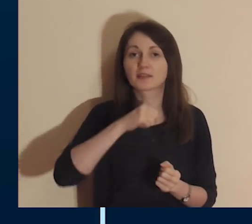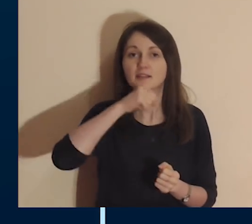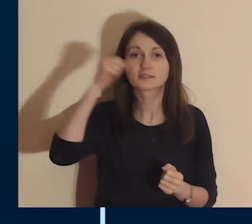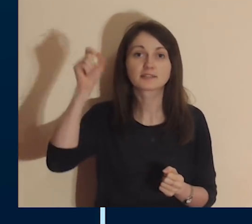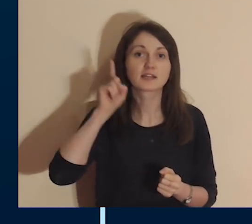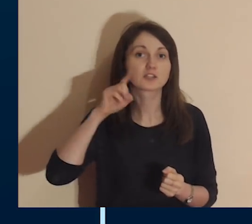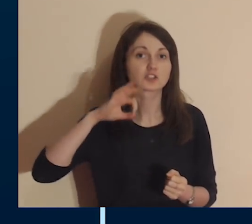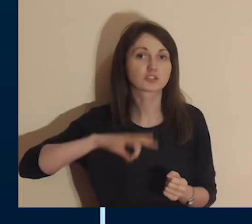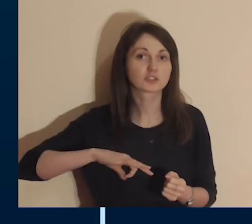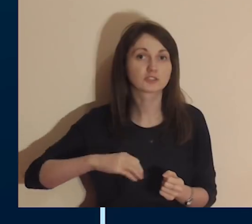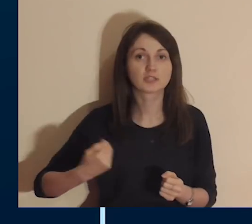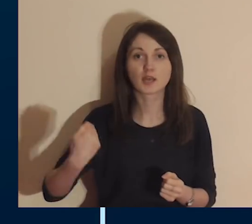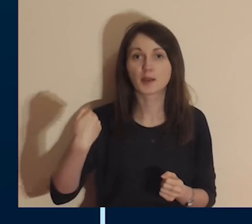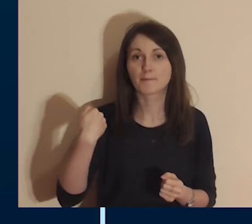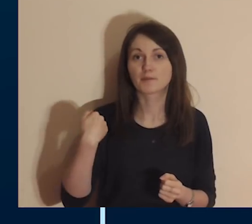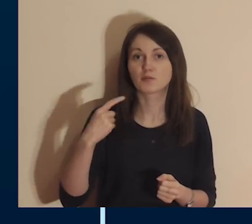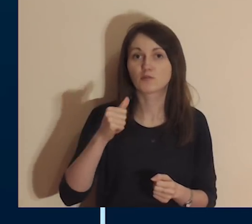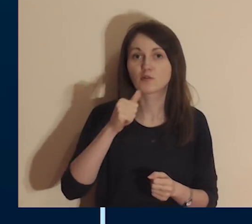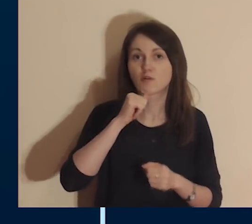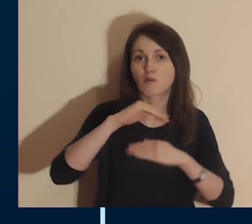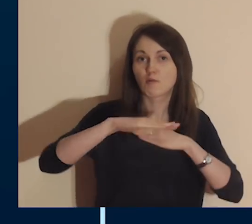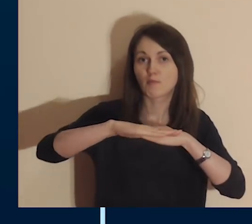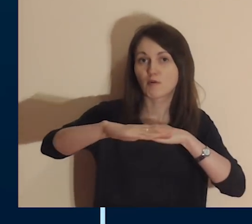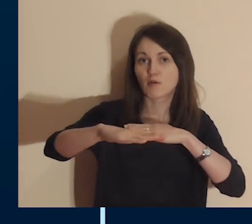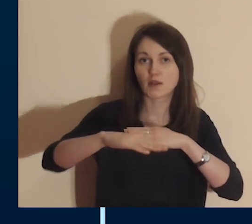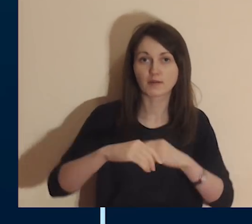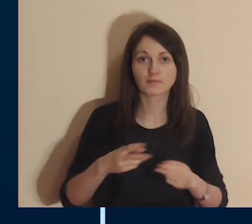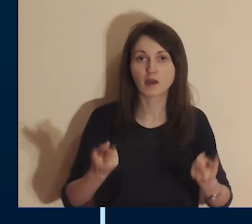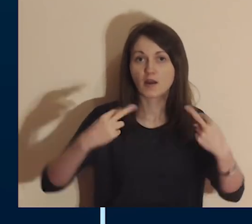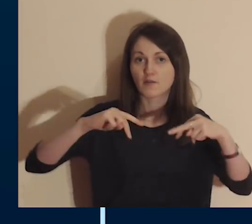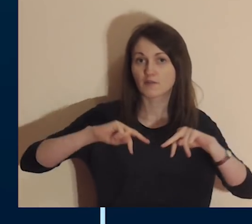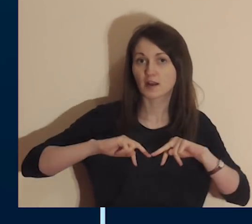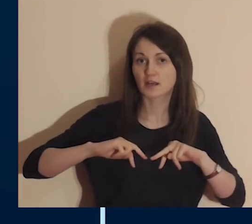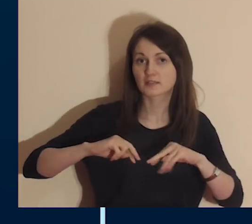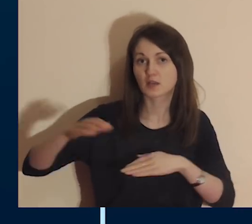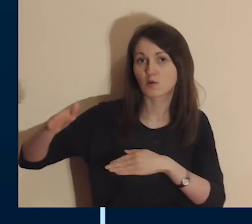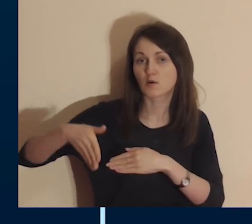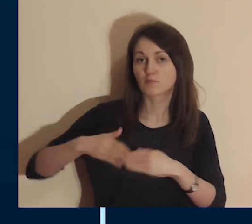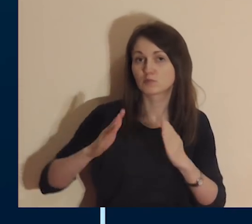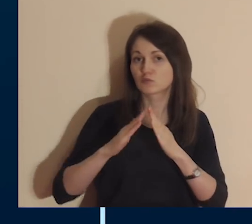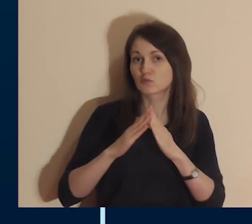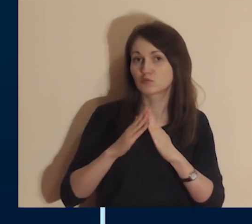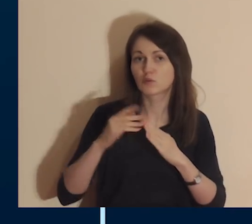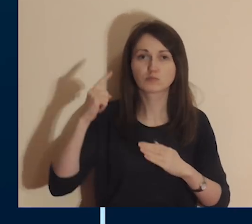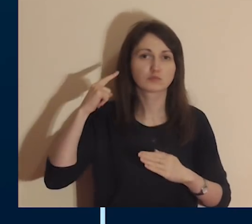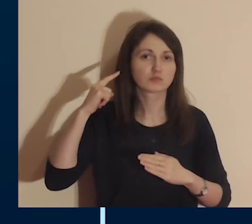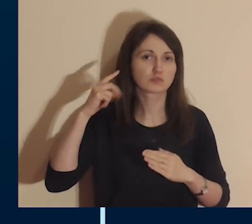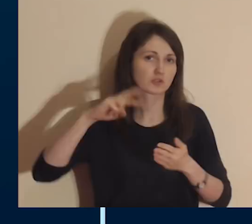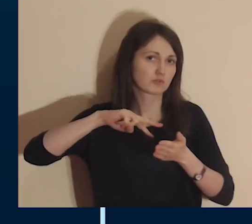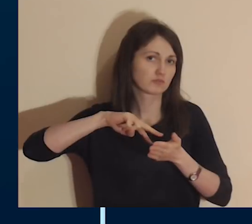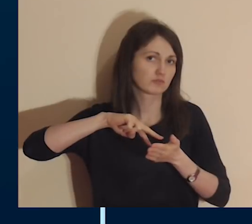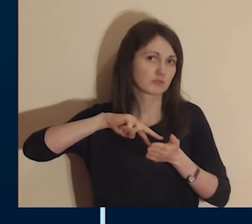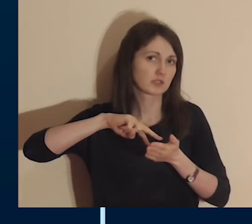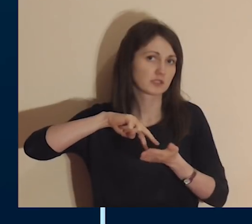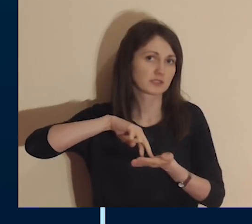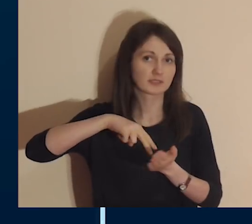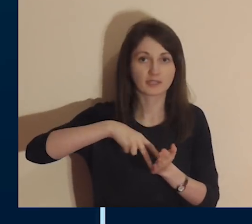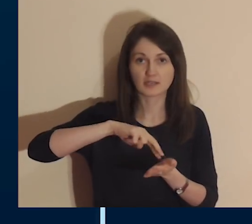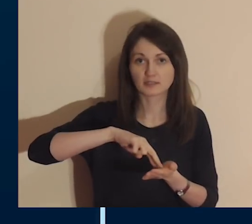Tymczasem starszy jego syn przebywał na polu. Gdy wracał i był blisko domu, usłyszał muzykę i